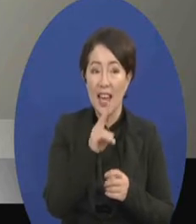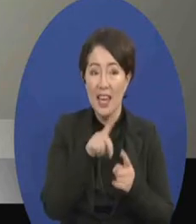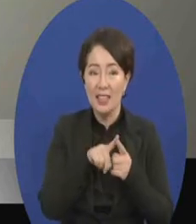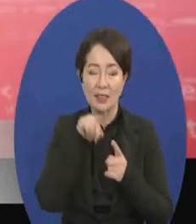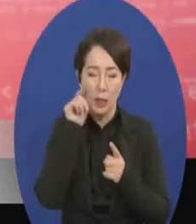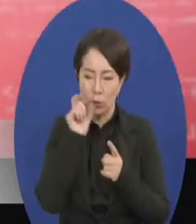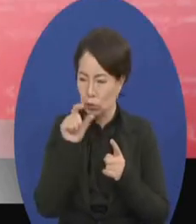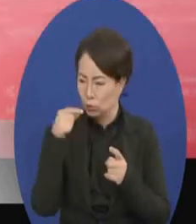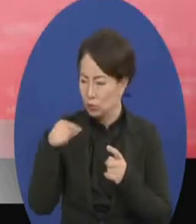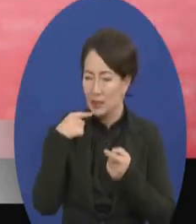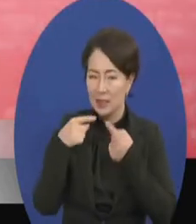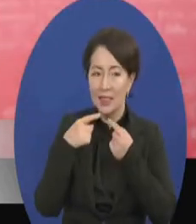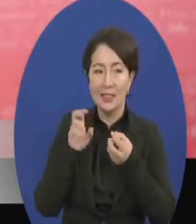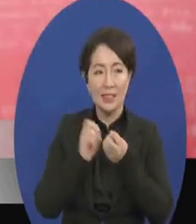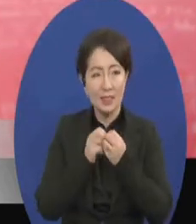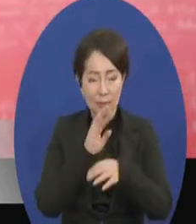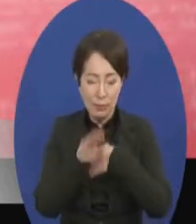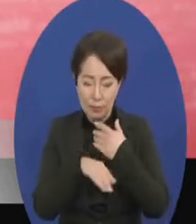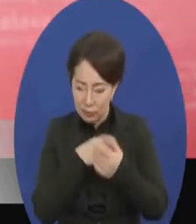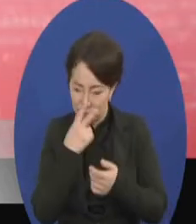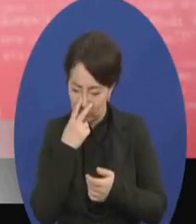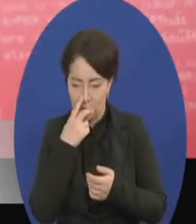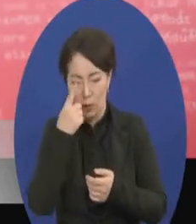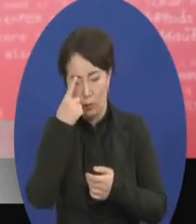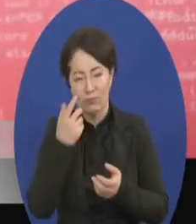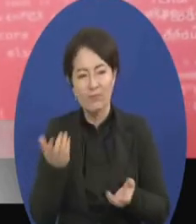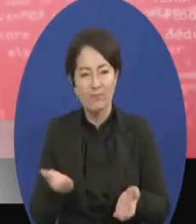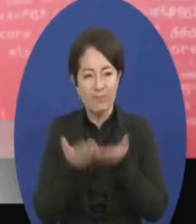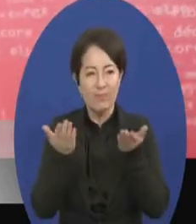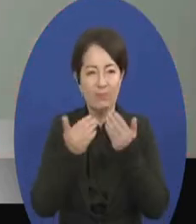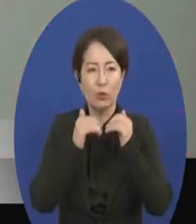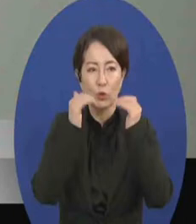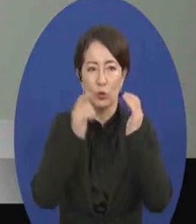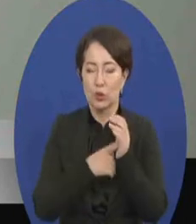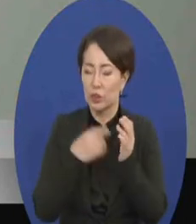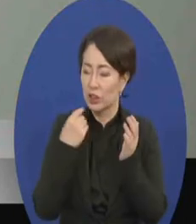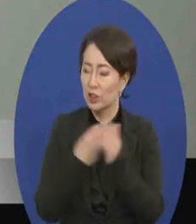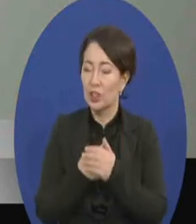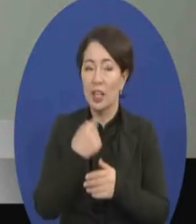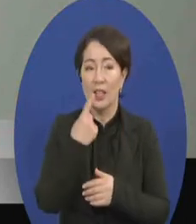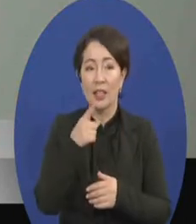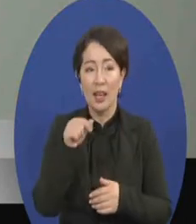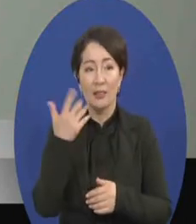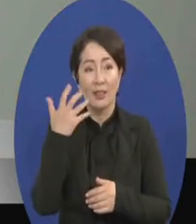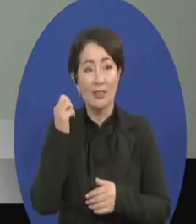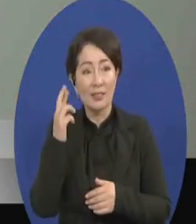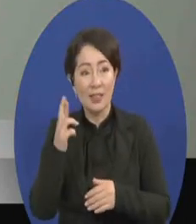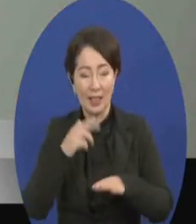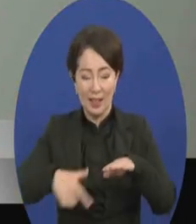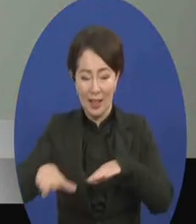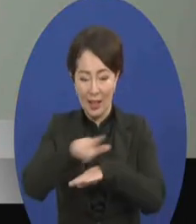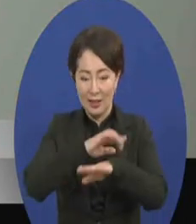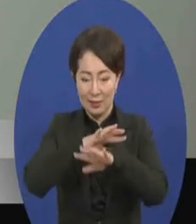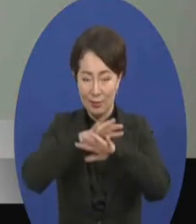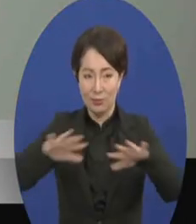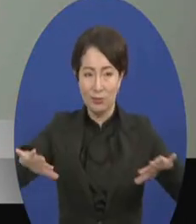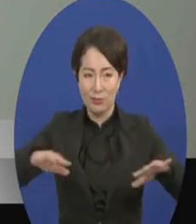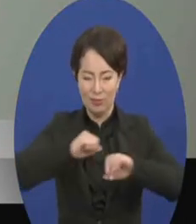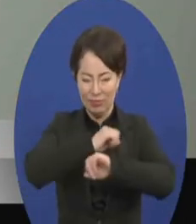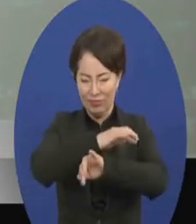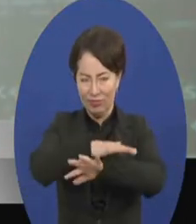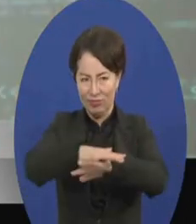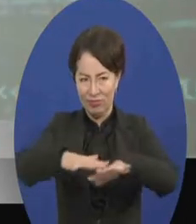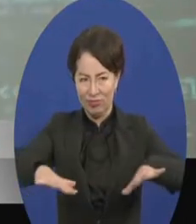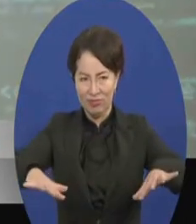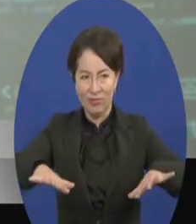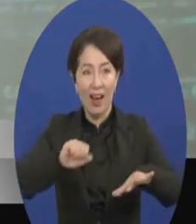манай залуучуудыг яриад байгаа хийгээд байгаа зүйлүүдийг бид нэг өндөр хийх ёстой. Зөвлөлийг хэлвэл 1.5 сая хатад дөрвөн жин нутгаар агаасны тод дэвсцсэн юм